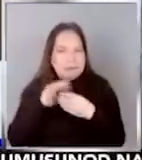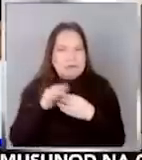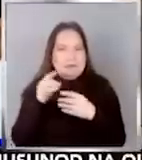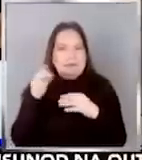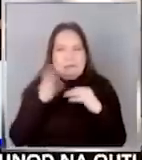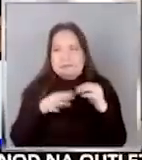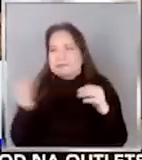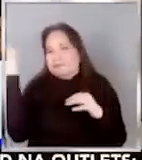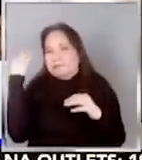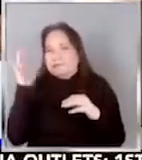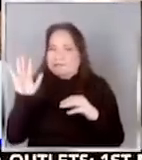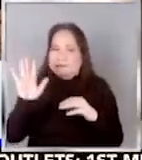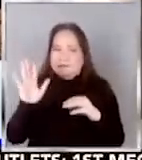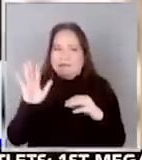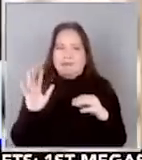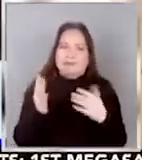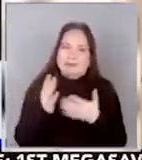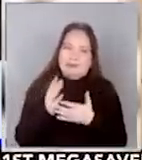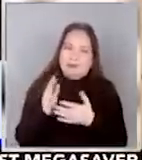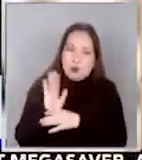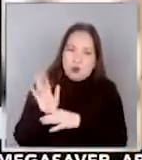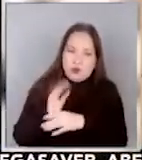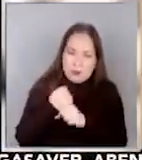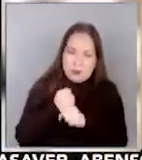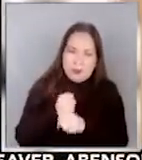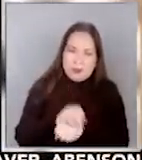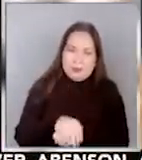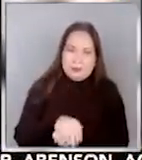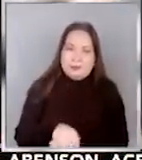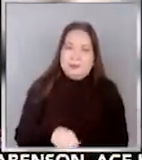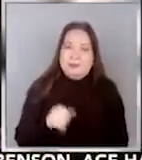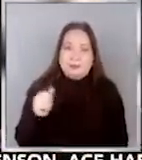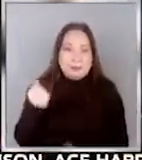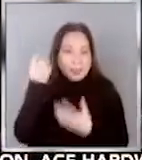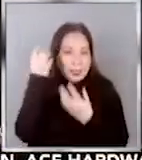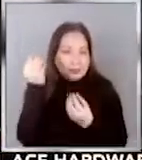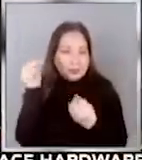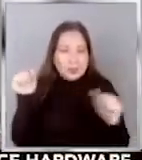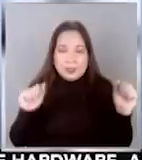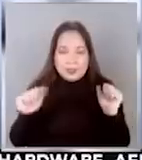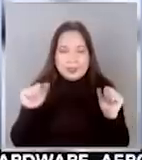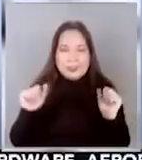noon. Aubrey Carampel, updated Showbiz Happenings.